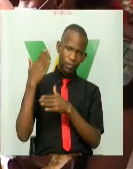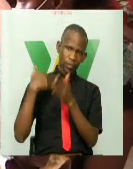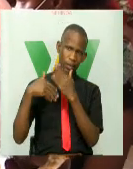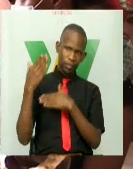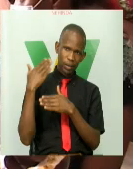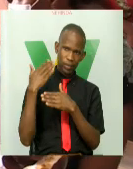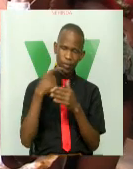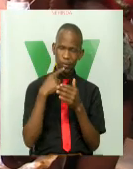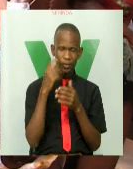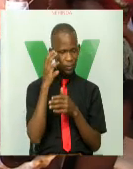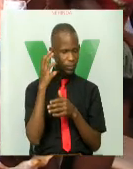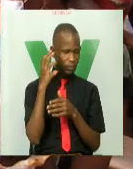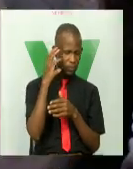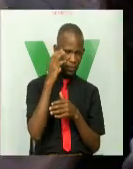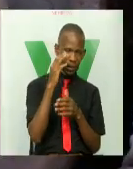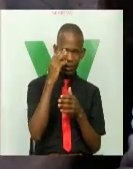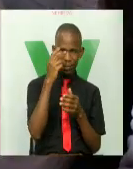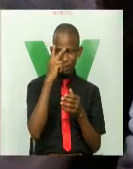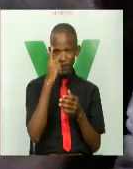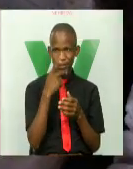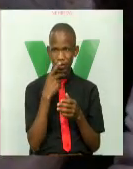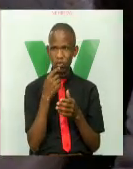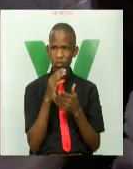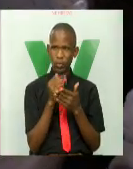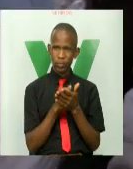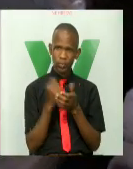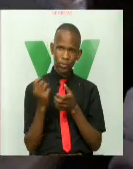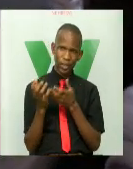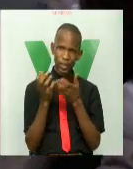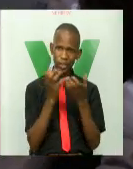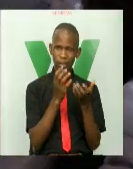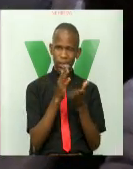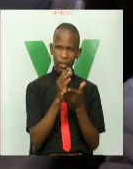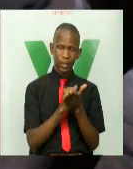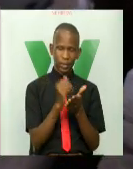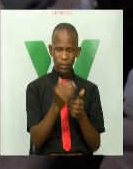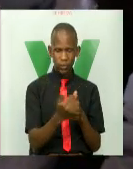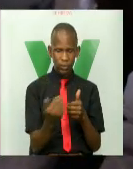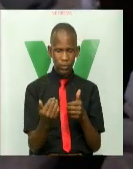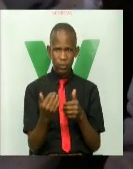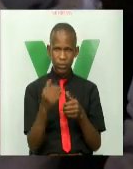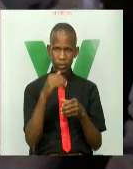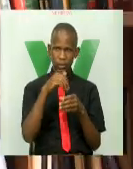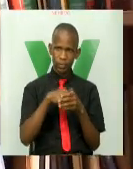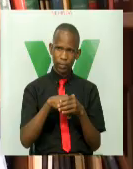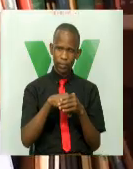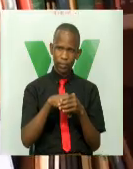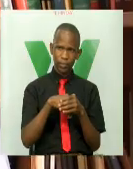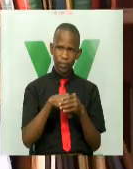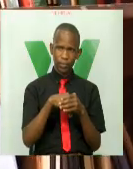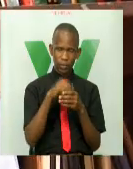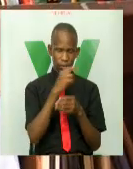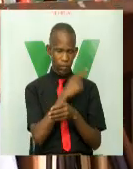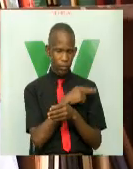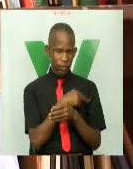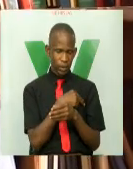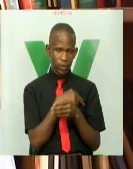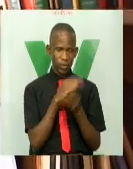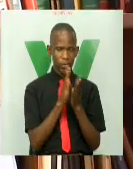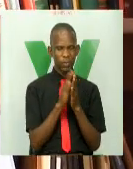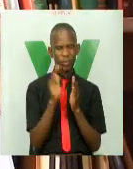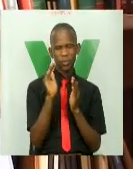Eki kireetire omubaro gw'abazaire abarikutwara abaana baabo kubagemesa omu marwariro okukyendera. Dr. Elias